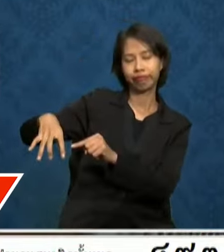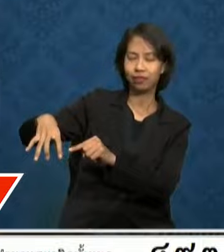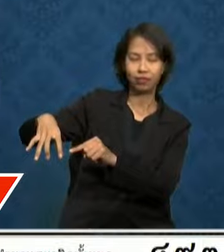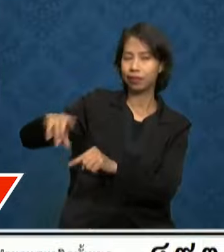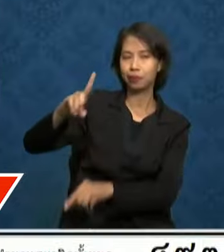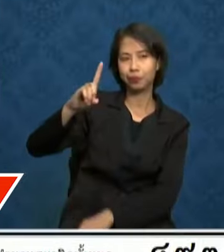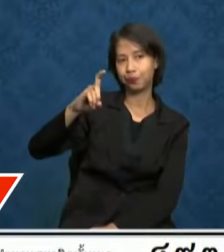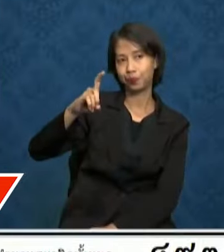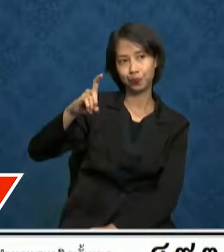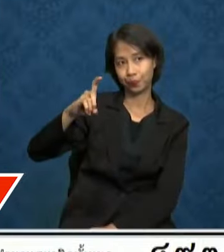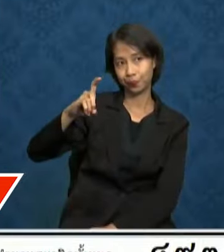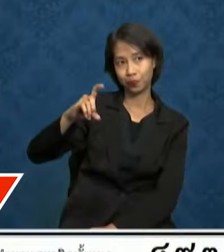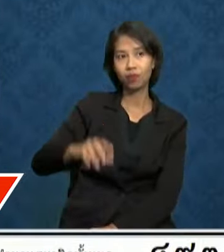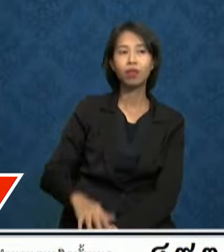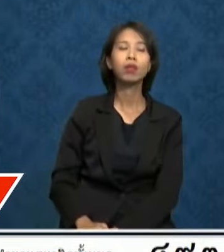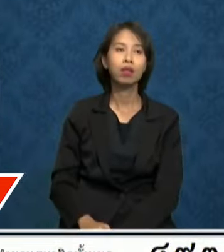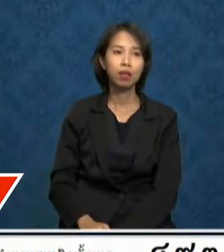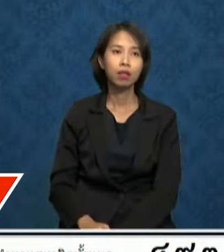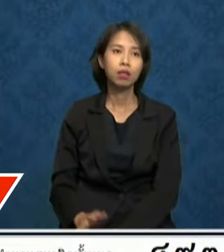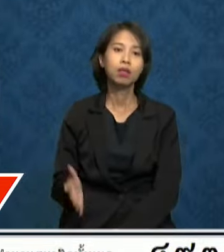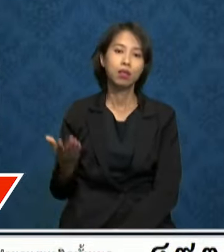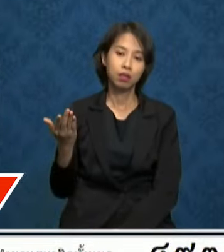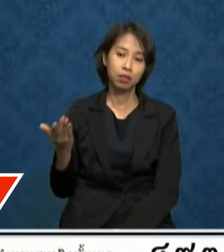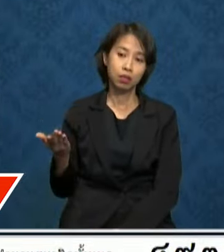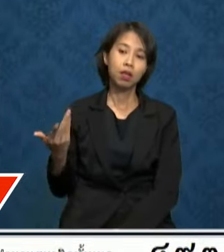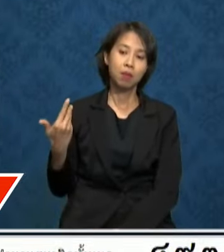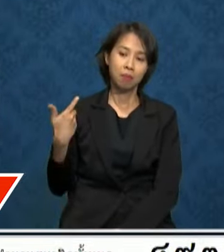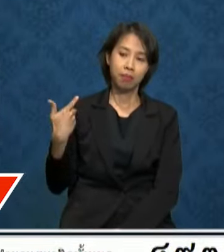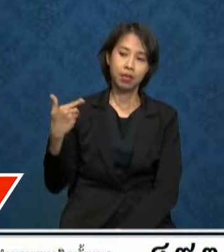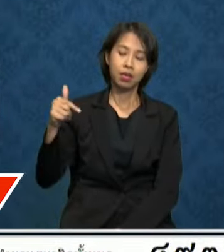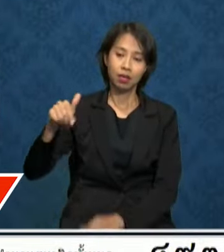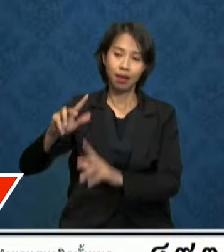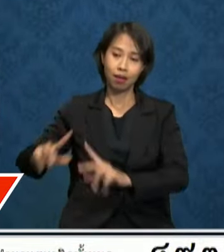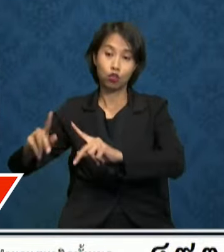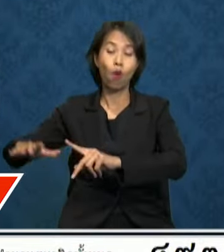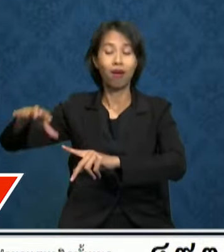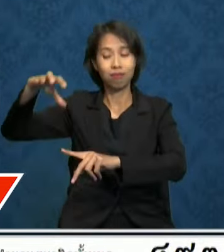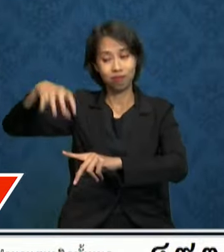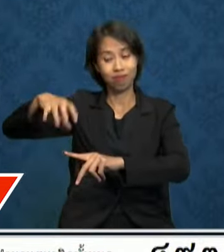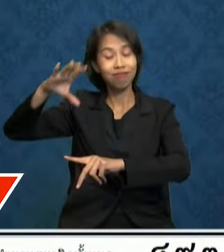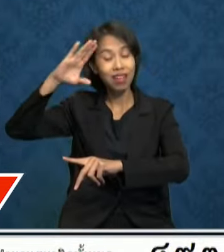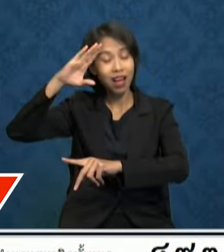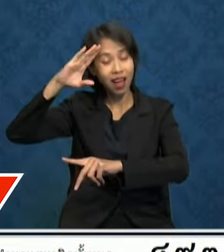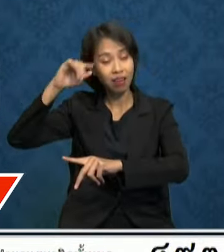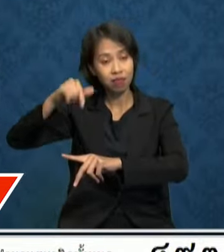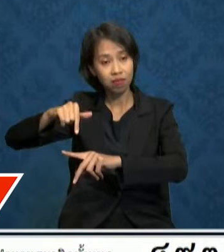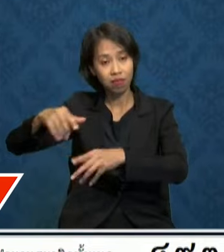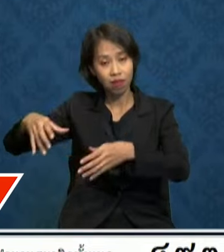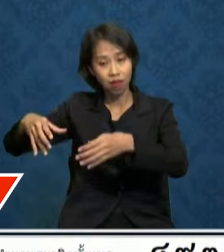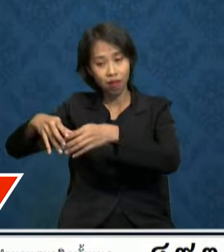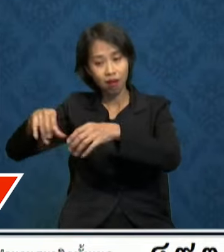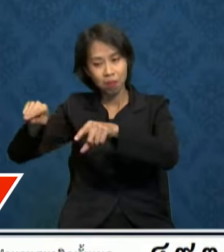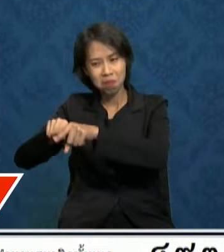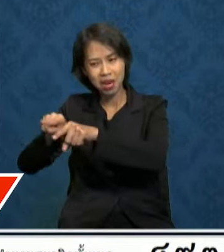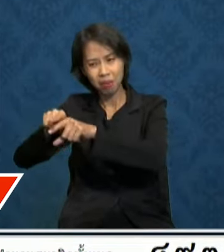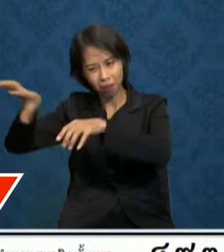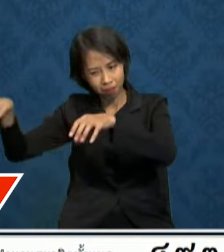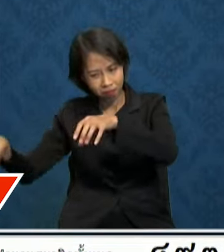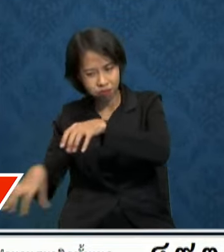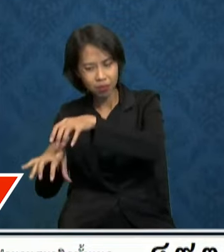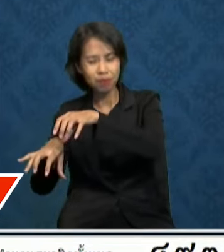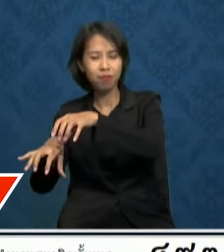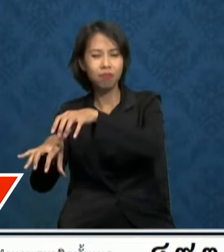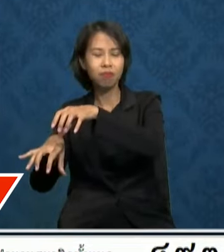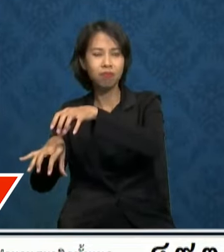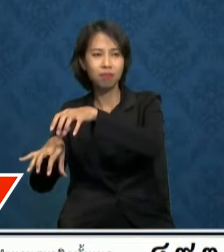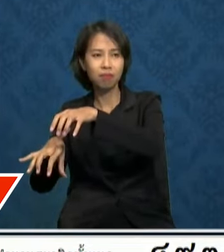ขึ้นเลยครับมีสิ่งที่เรียกว่าสภากลาโหมคอยควบคุมภายในอีกชั้นหนึ่งเป็นรัฐซ้อนรัฐคอยชักใยอยู่เบื้องหลังตามนิ